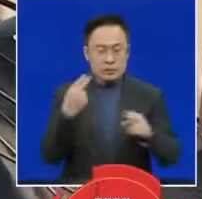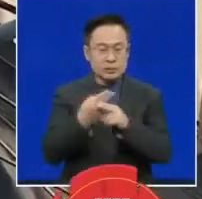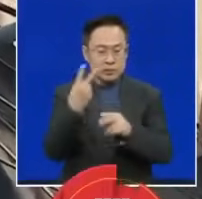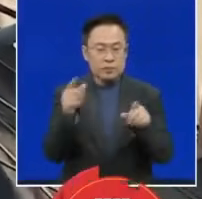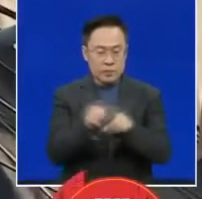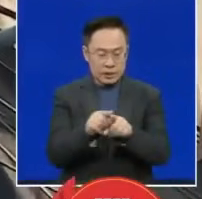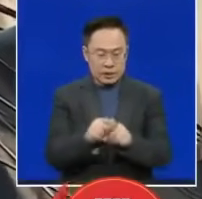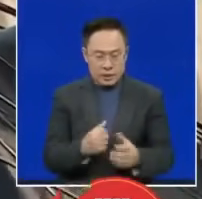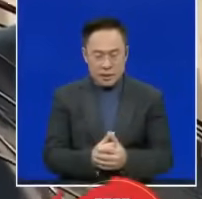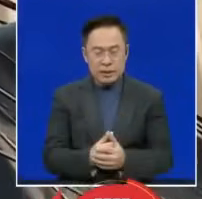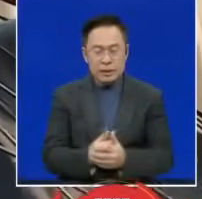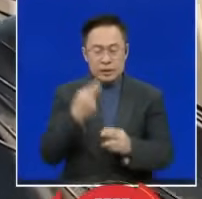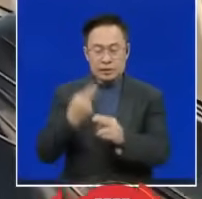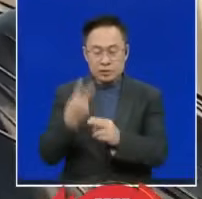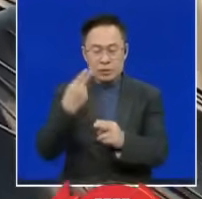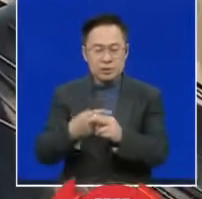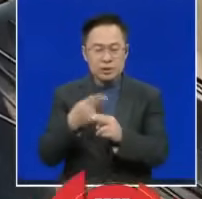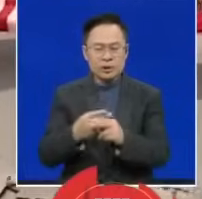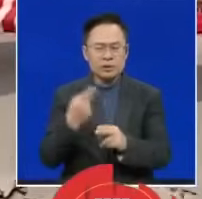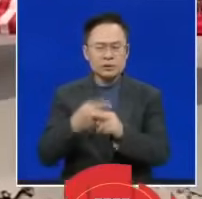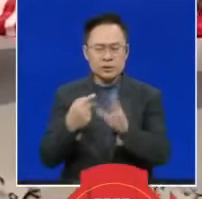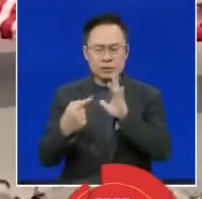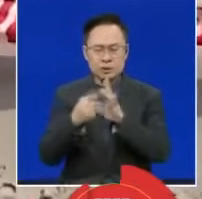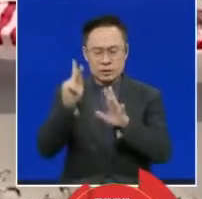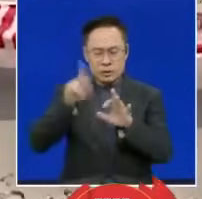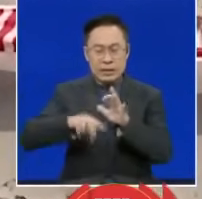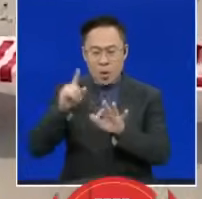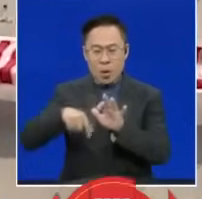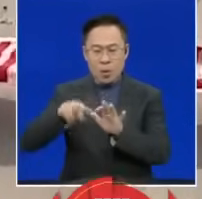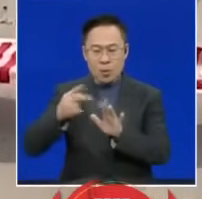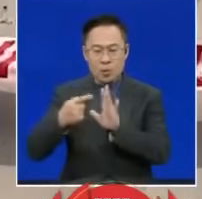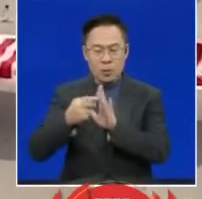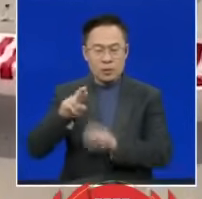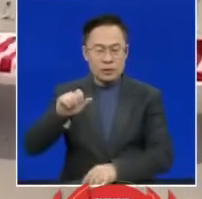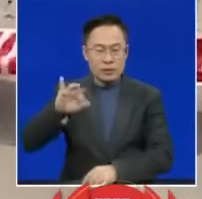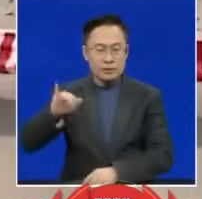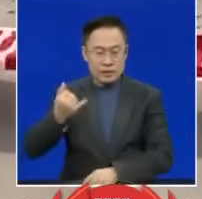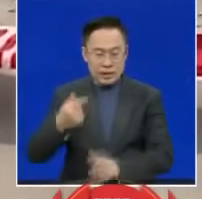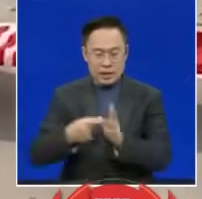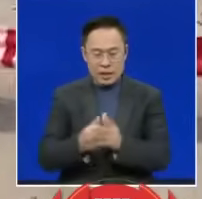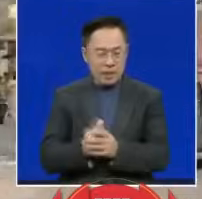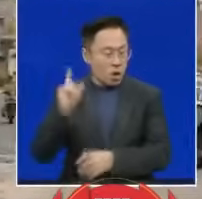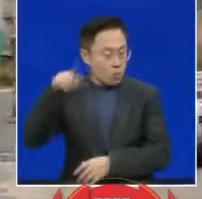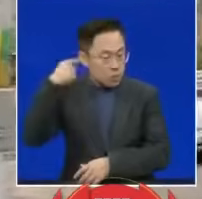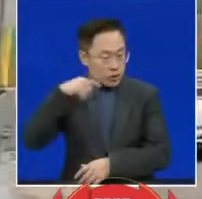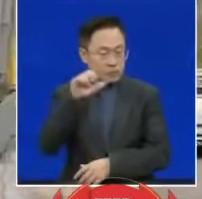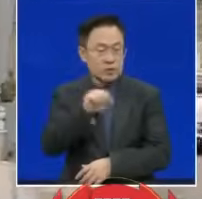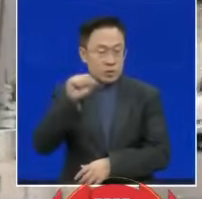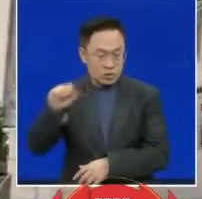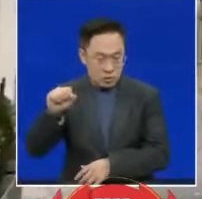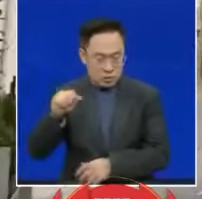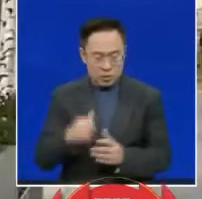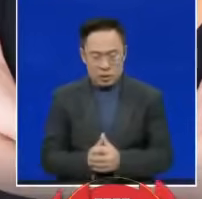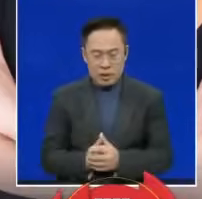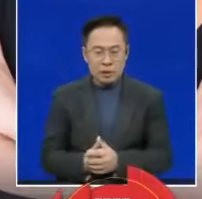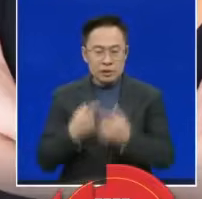เก่งรุ่งเรืองชัยนะคะร้อนถึงกั้นต้องออกมาโพสต์นางสาวภัทราพรเก่งรุ่งเรืองชัยสกเขตบางซื่อพัก